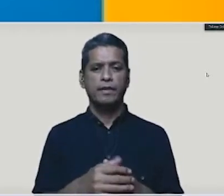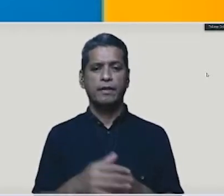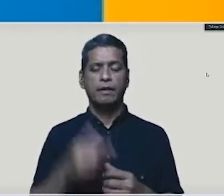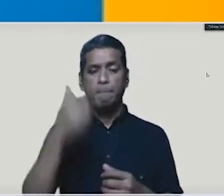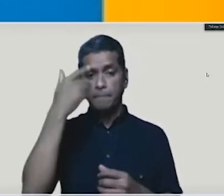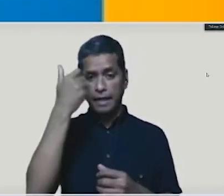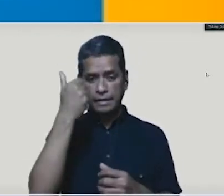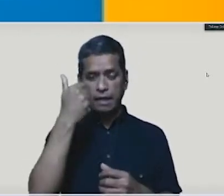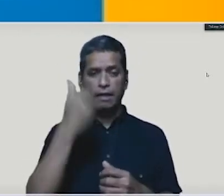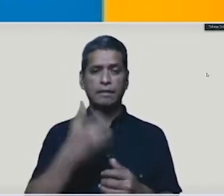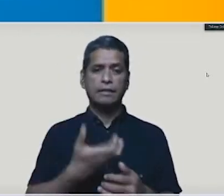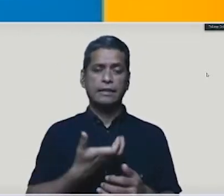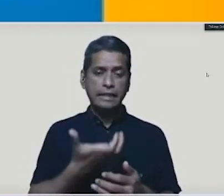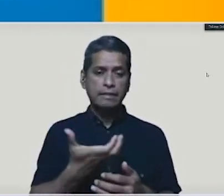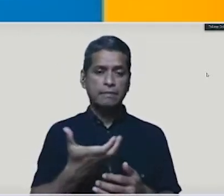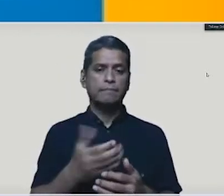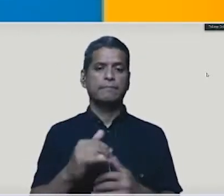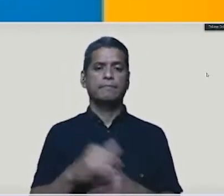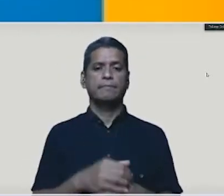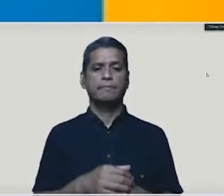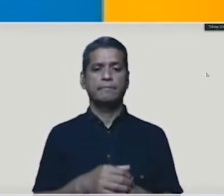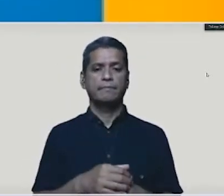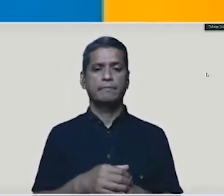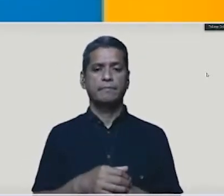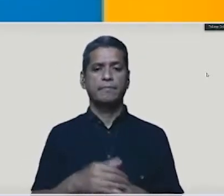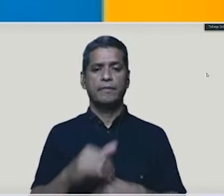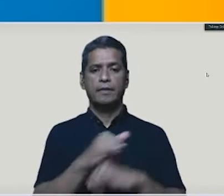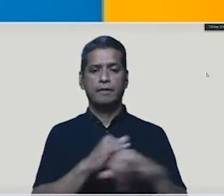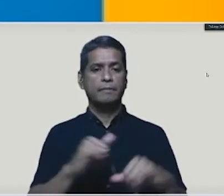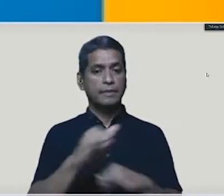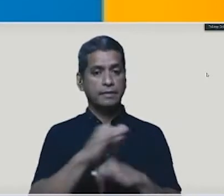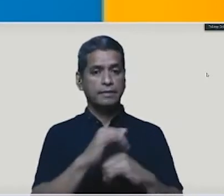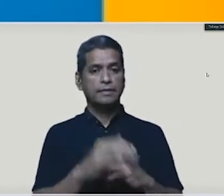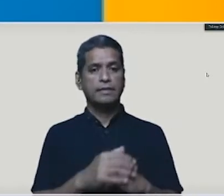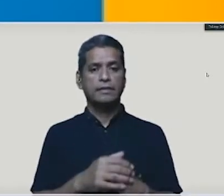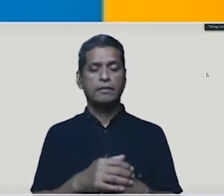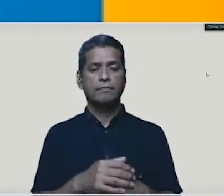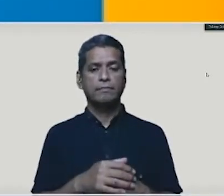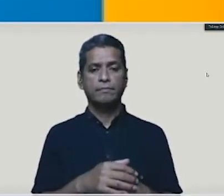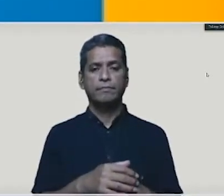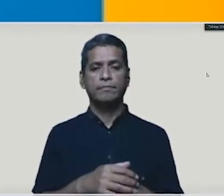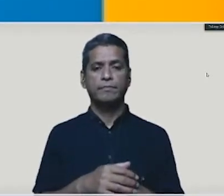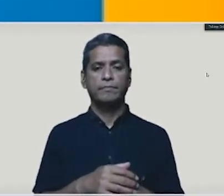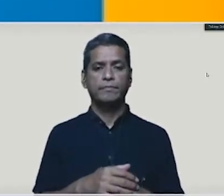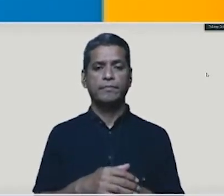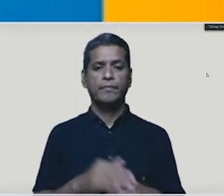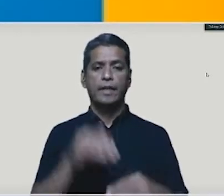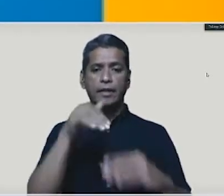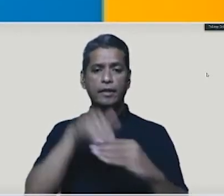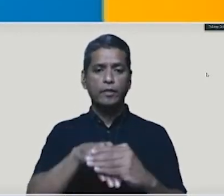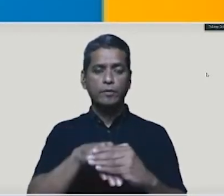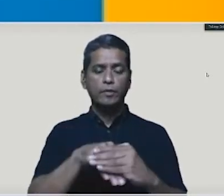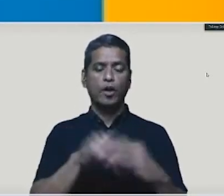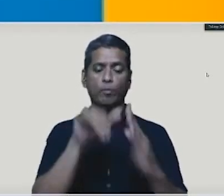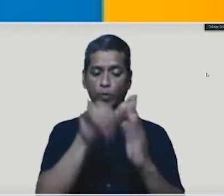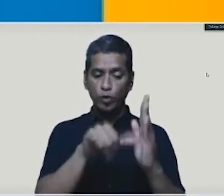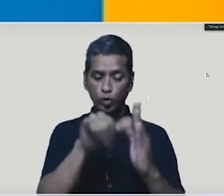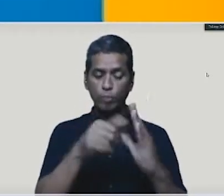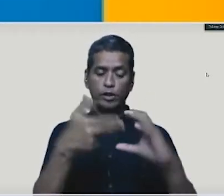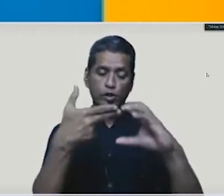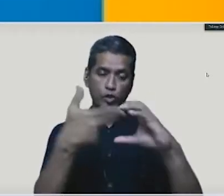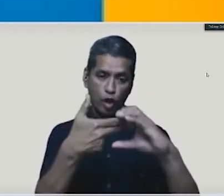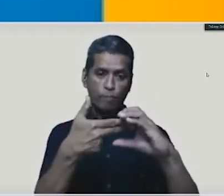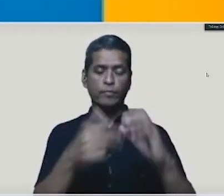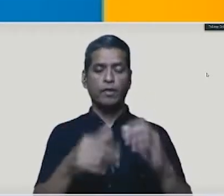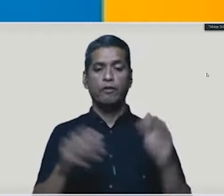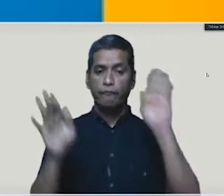ingin ditanyakan silahkan menuliskannya di kolom cat di-zoom meeting baik di YouTube maupun juga Facebook